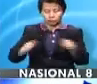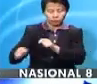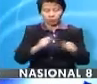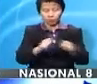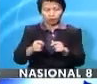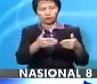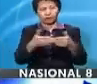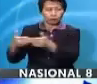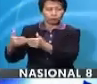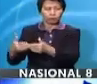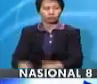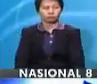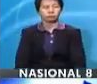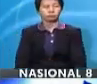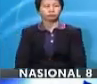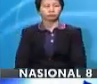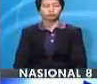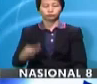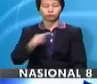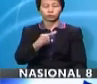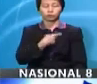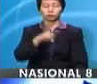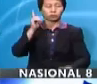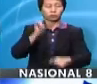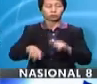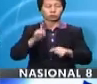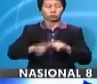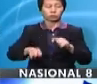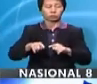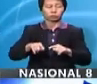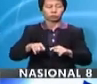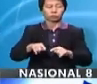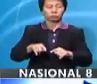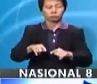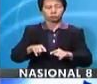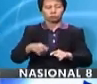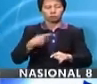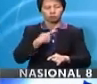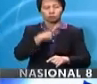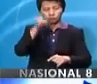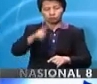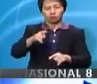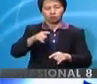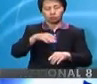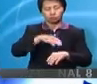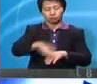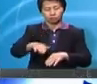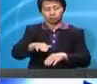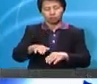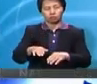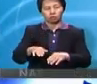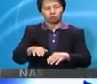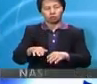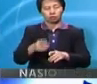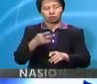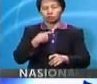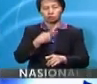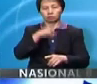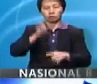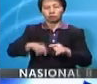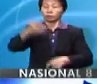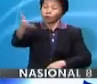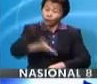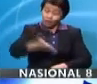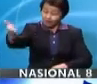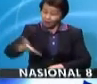lanjut. Kita tidak boleh send the wrong signal. We got to send the right signal bahawa kita tak boleh